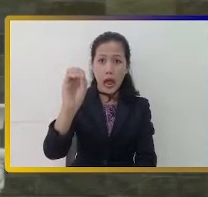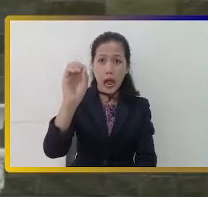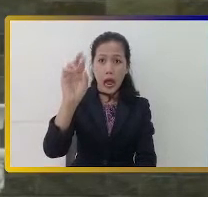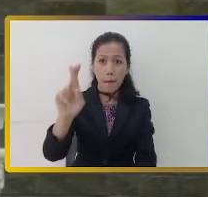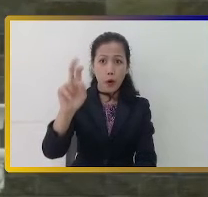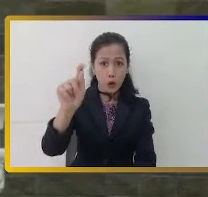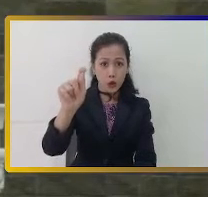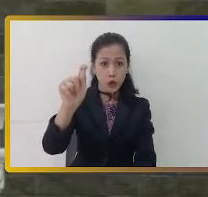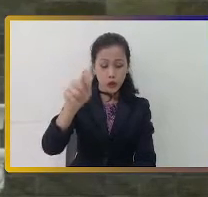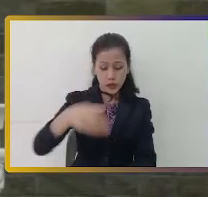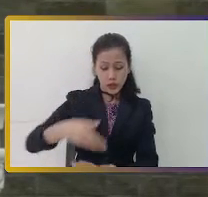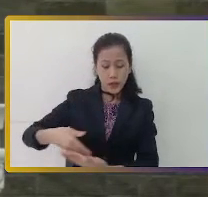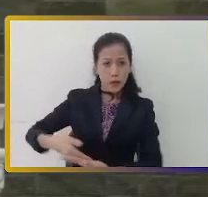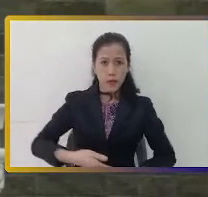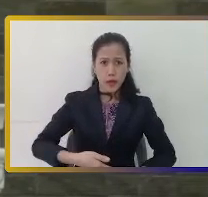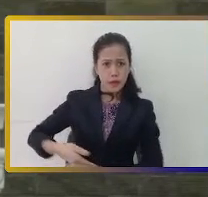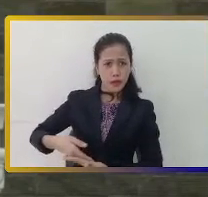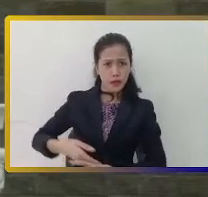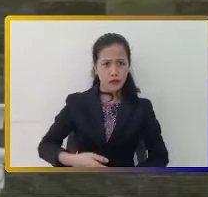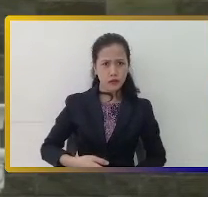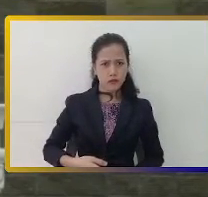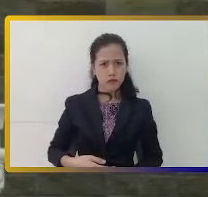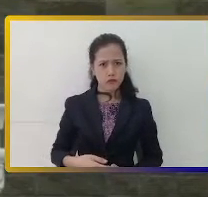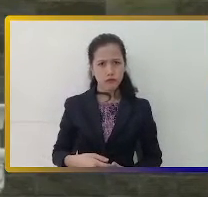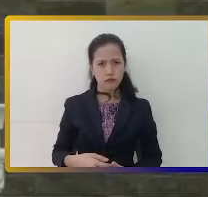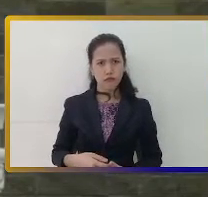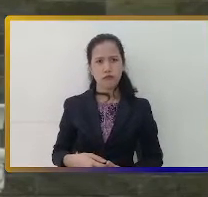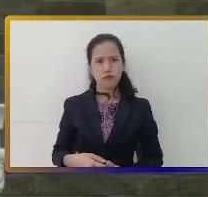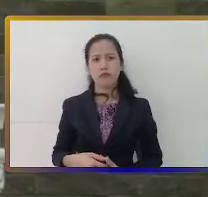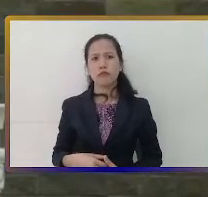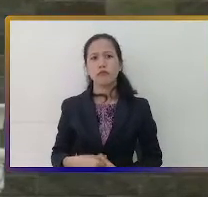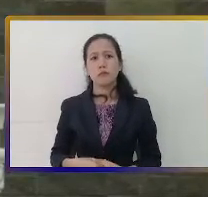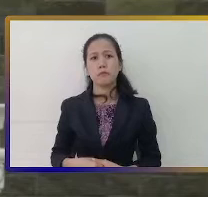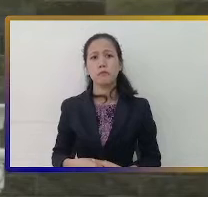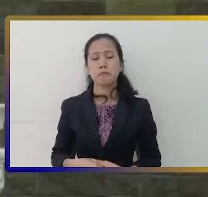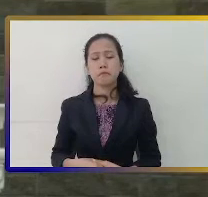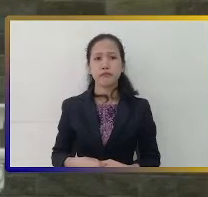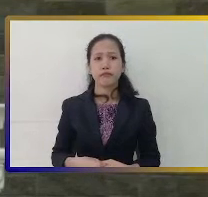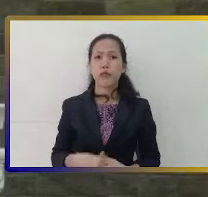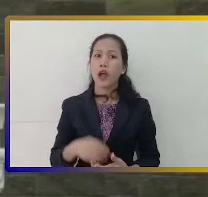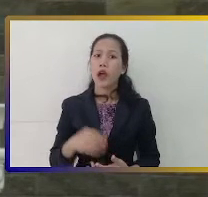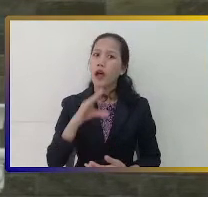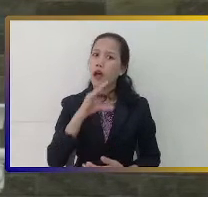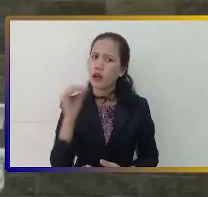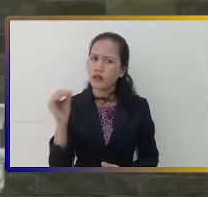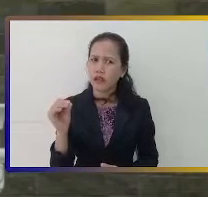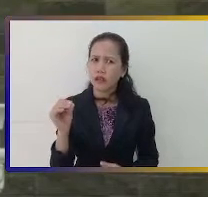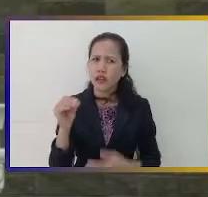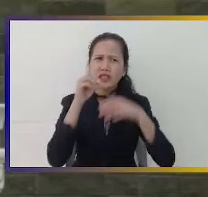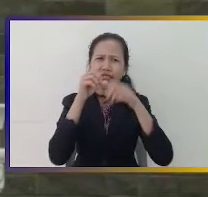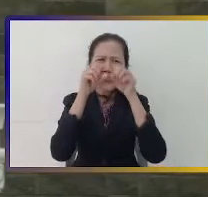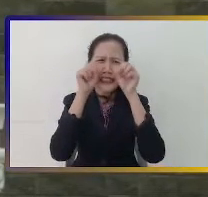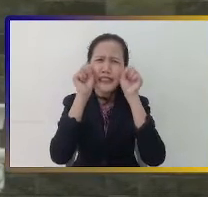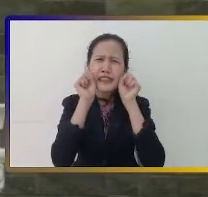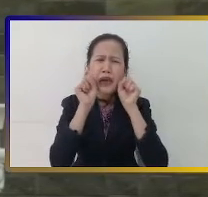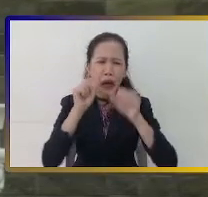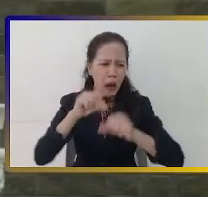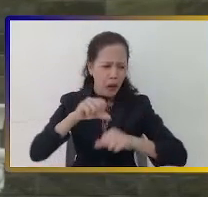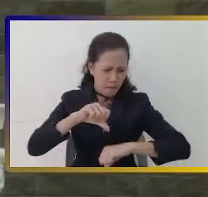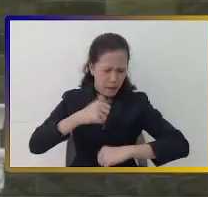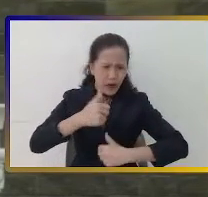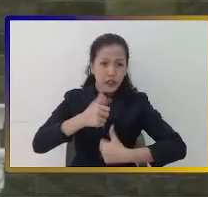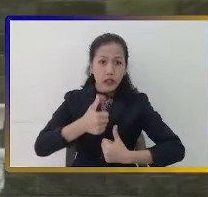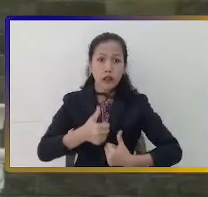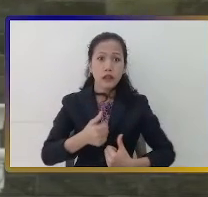Pag unwanted child po yan, alam na po lang gagawin po lang. And they are proud na sabihin na we are a